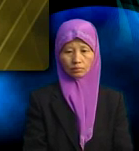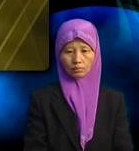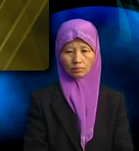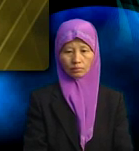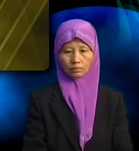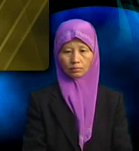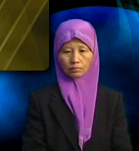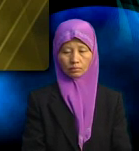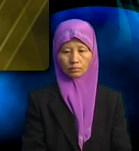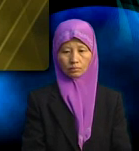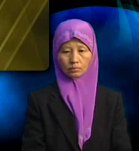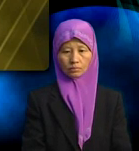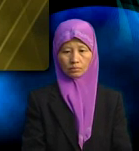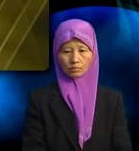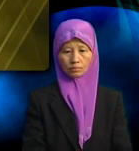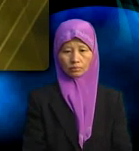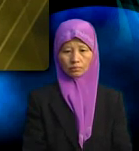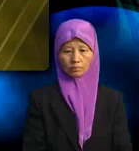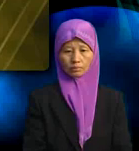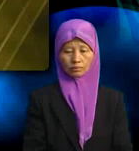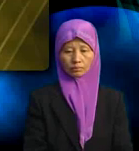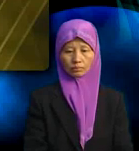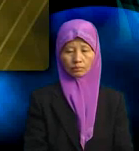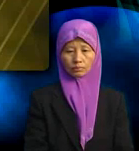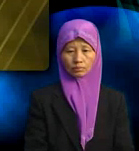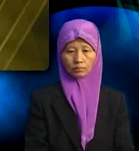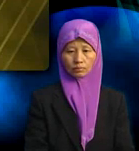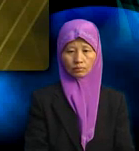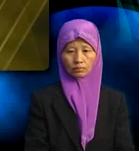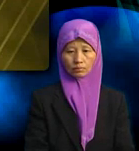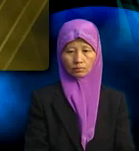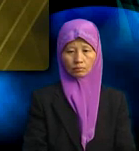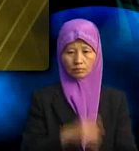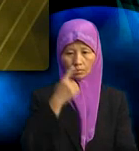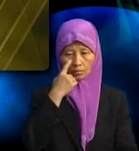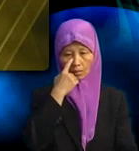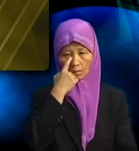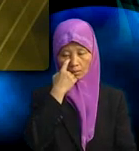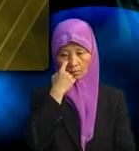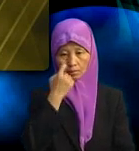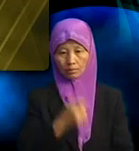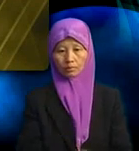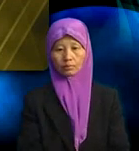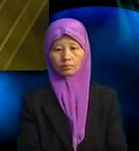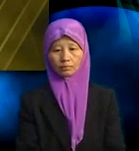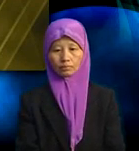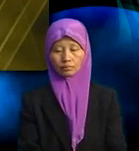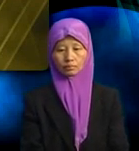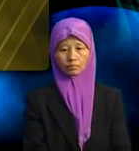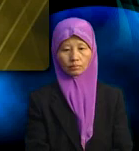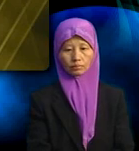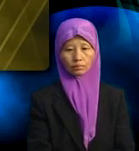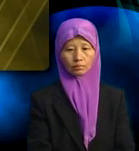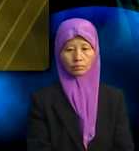Najis yang keluar itu mestilah kering atau najis itu mestilah belum